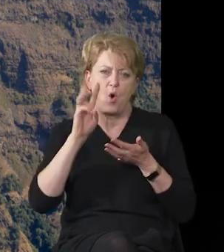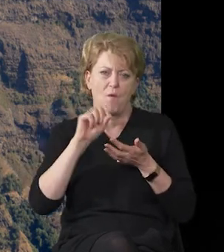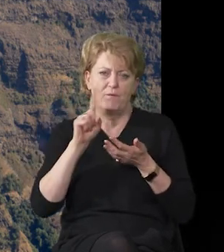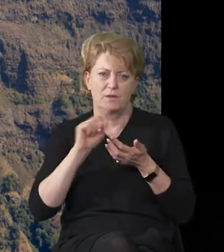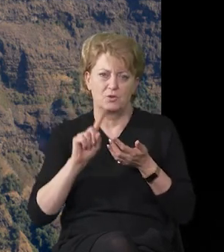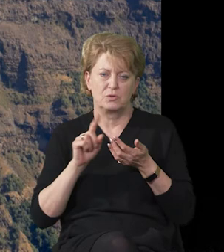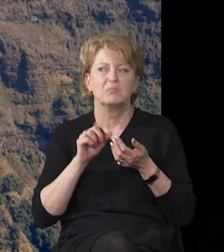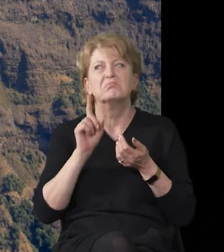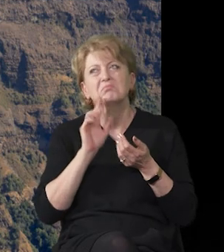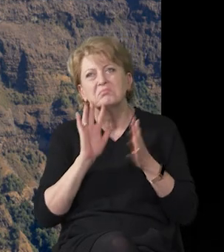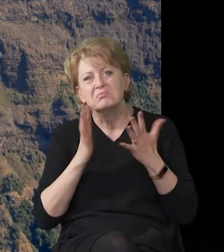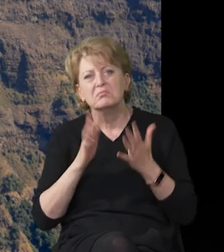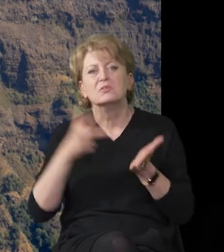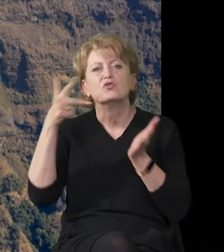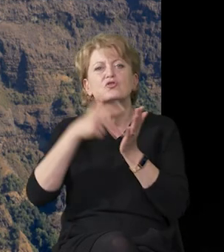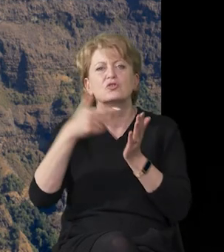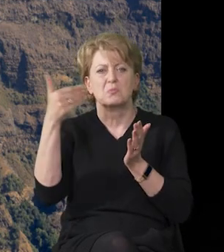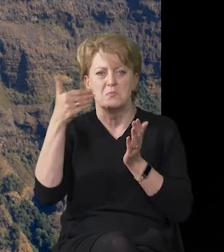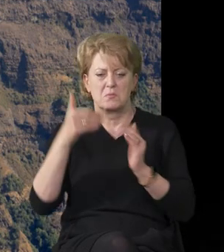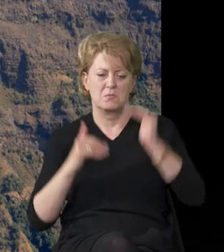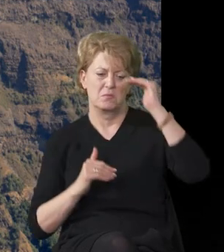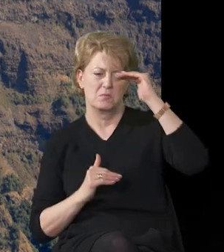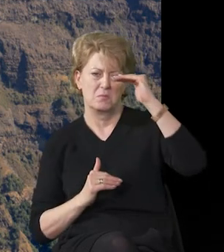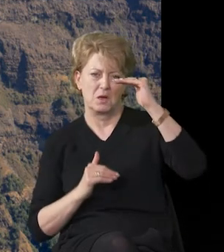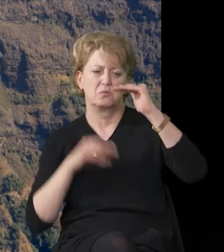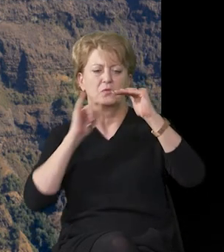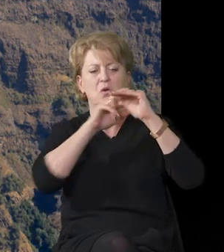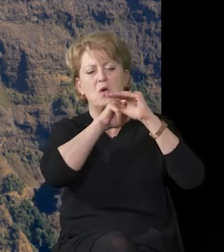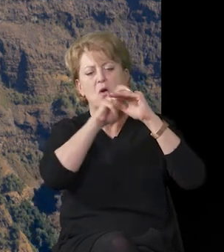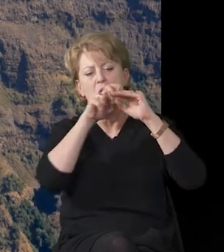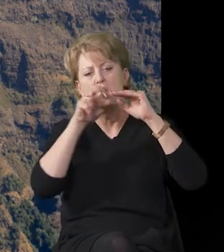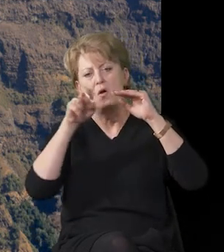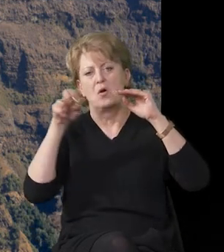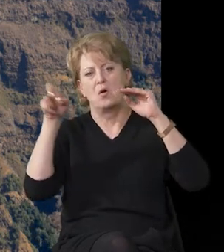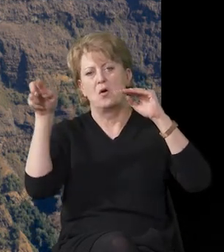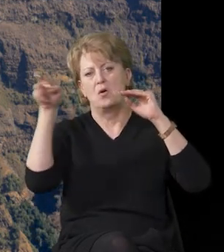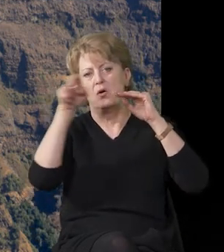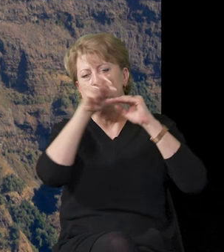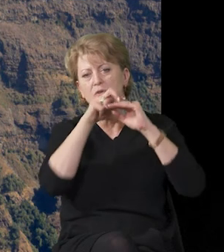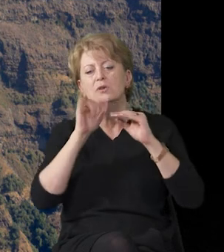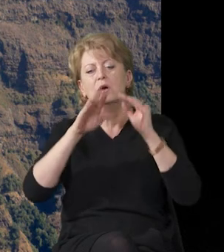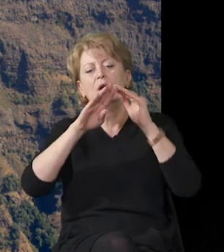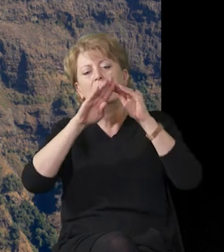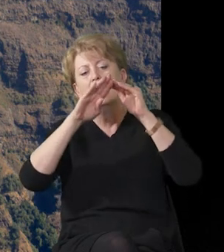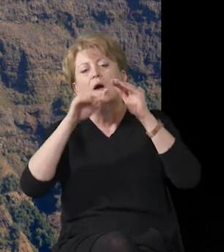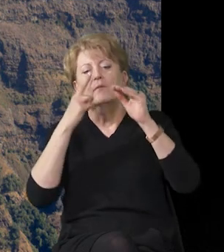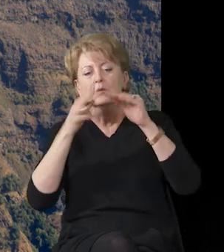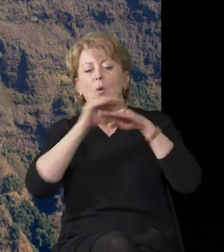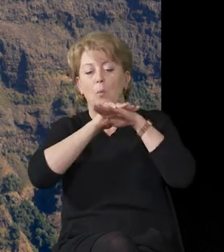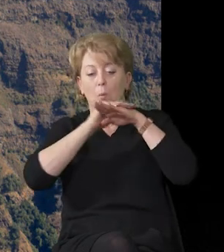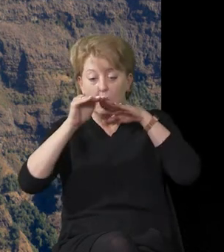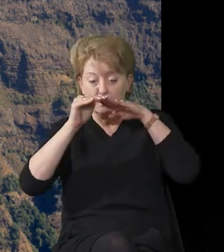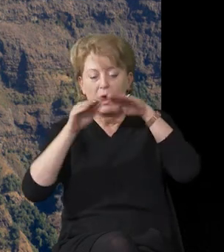powyżej 3000 metrów, tylko właściwie zbocza tych gór są bardzo tak dramatycznie poszarpane. To są